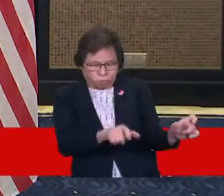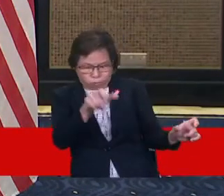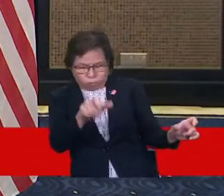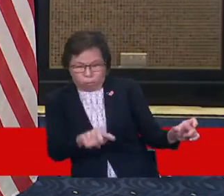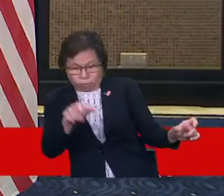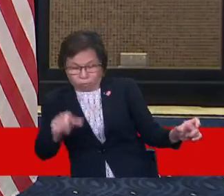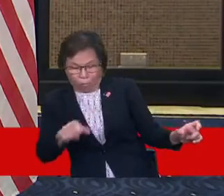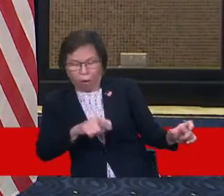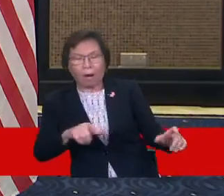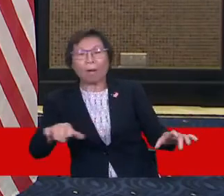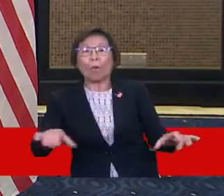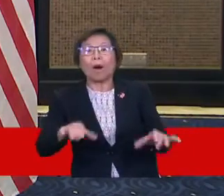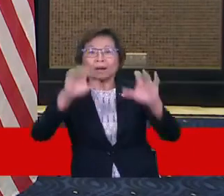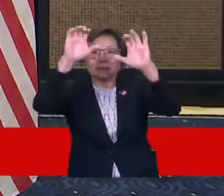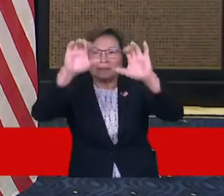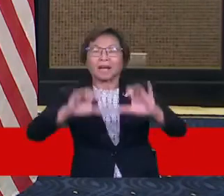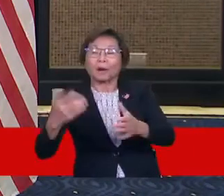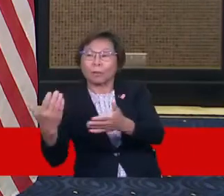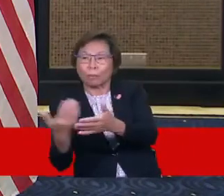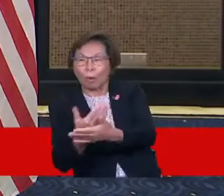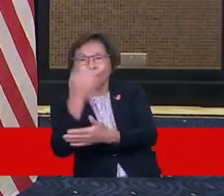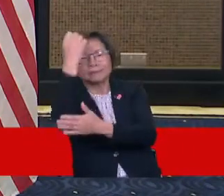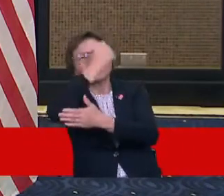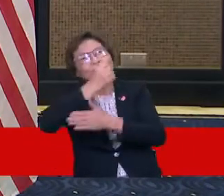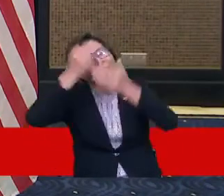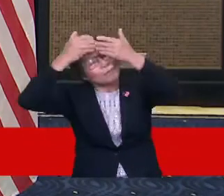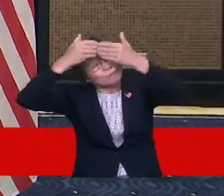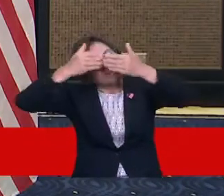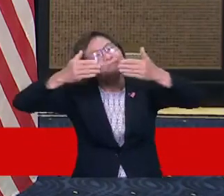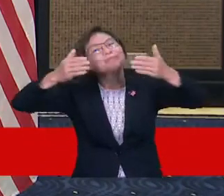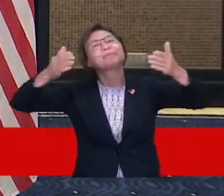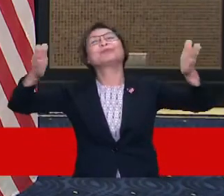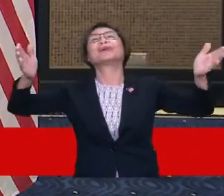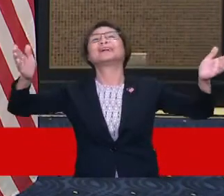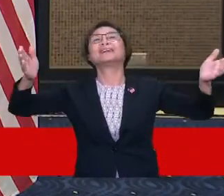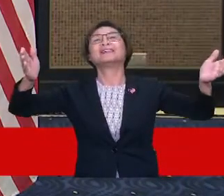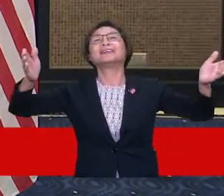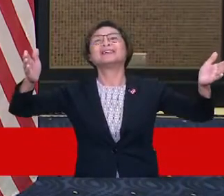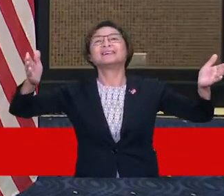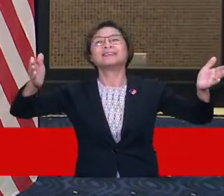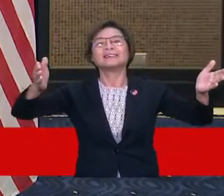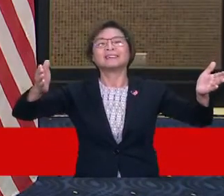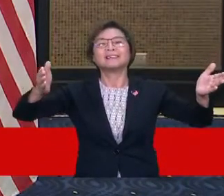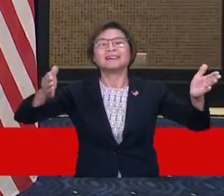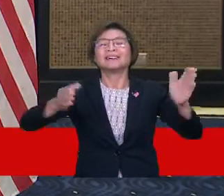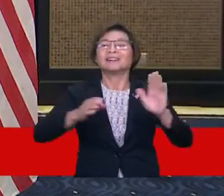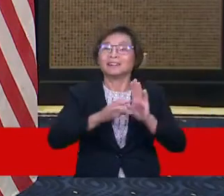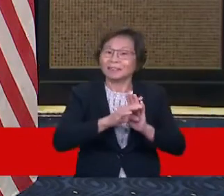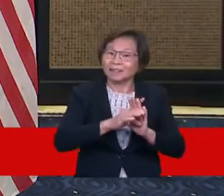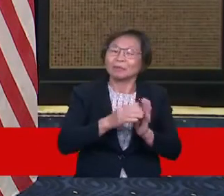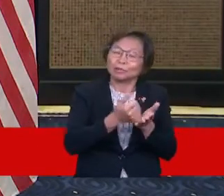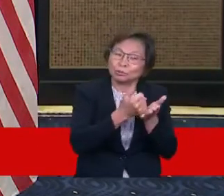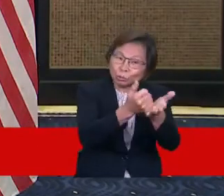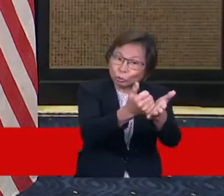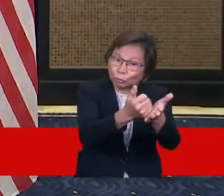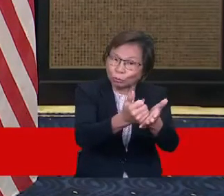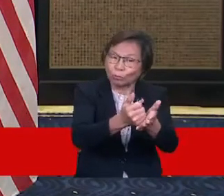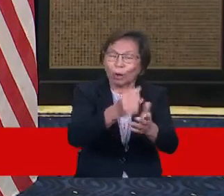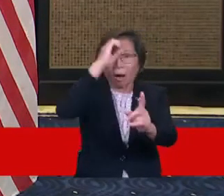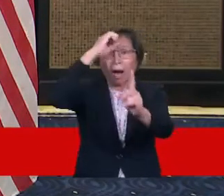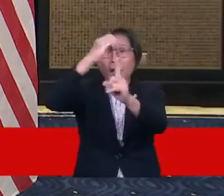yang bersifat lebih terbuka dengan menyantuni aspirasi keluarga Malaysia